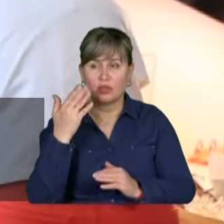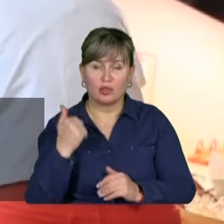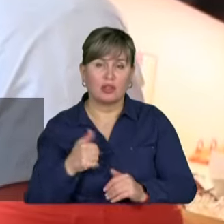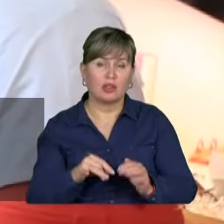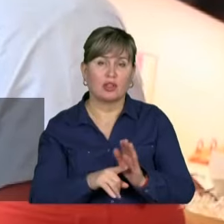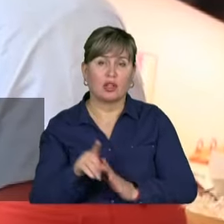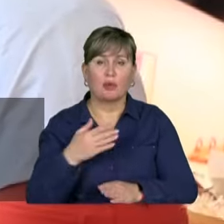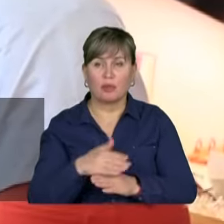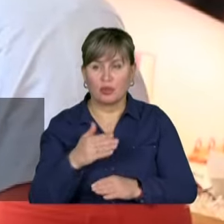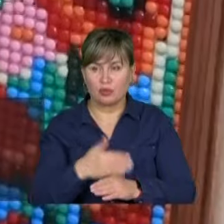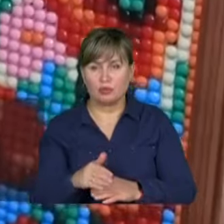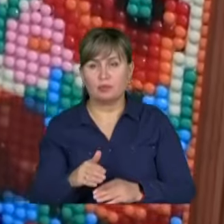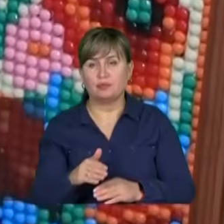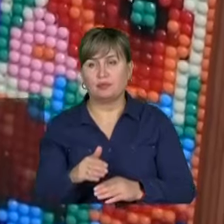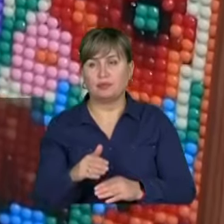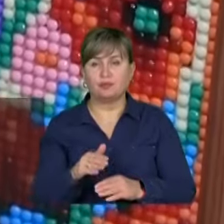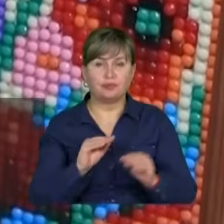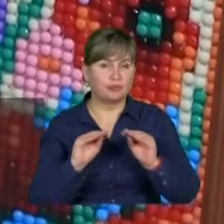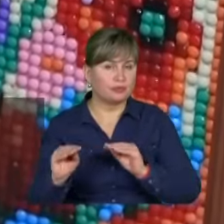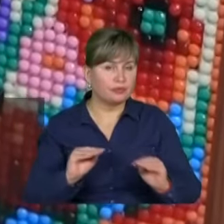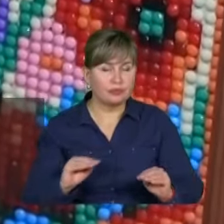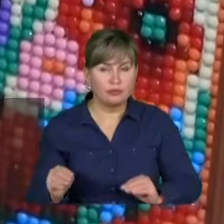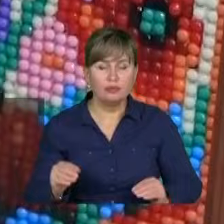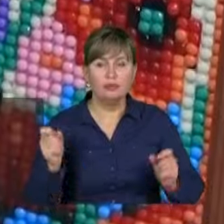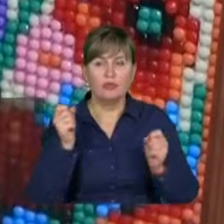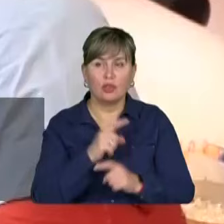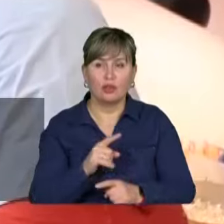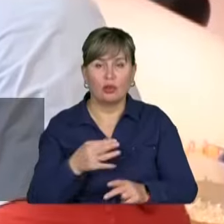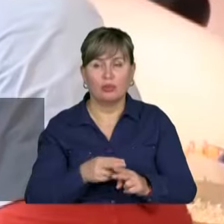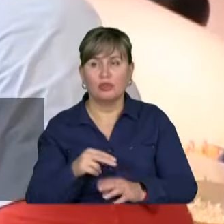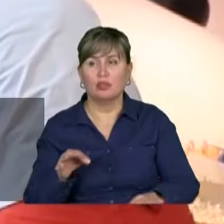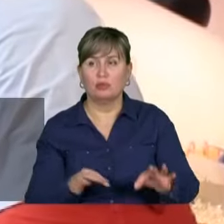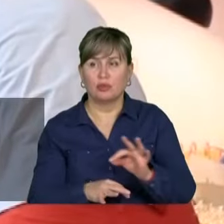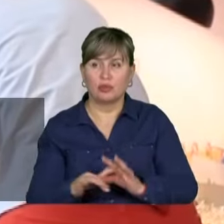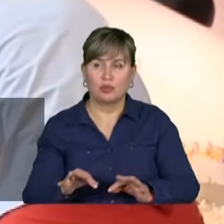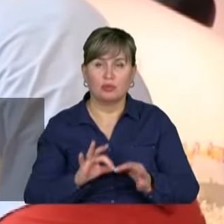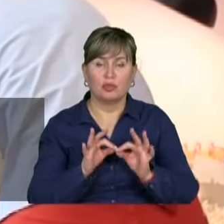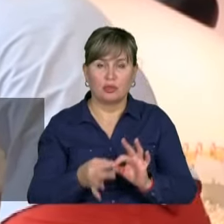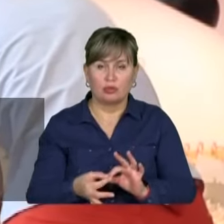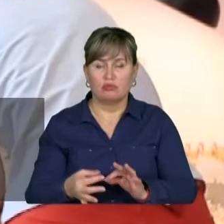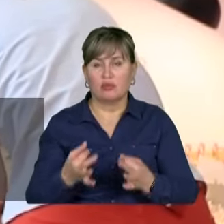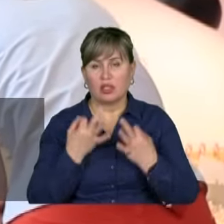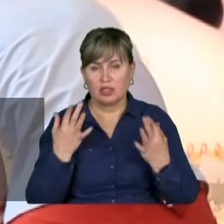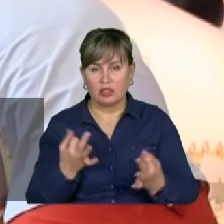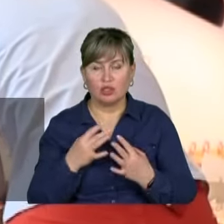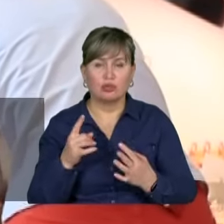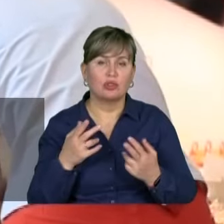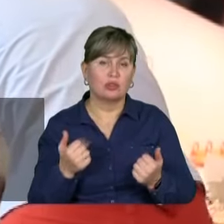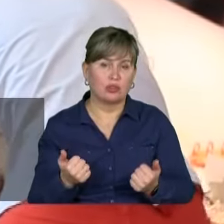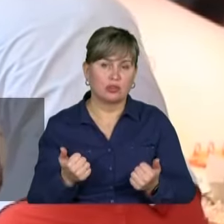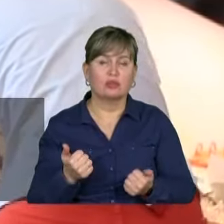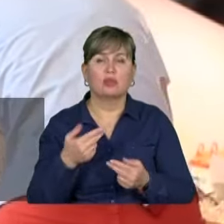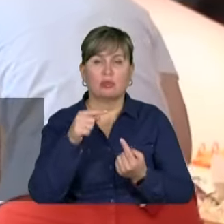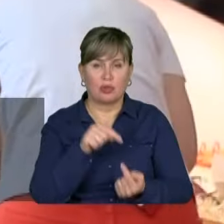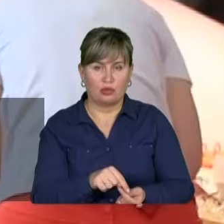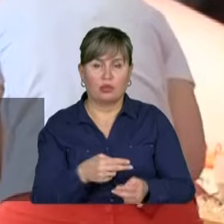начали потихоньку там все обустраивать, узнали об этом проекте более подробно, то есть нам рассказали, что да, Таня подходит